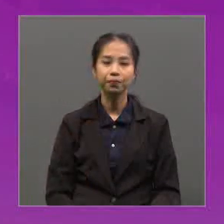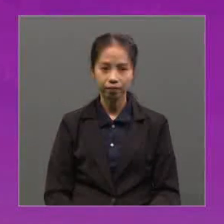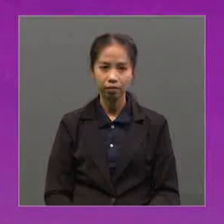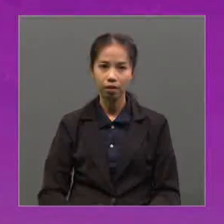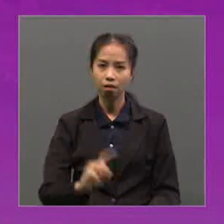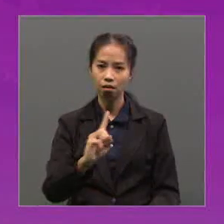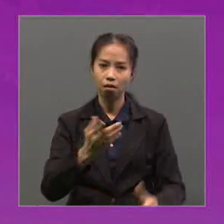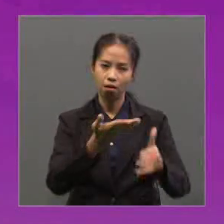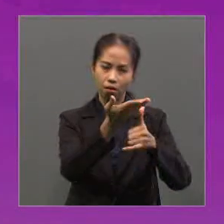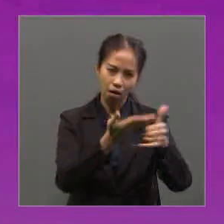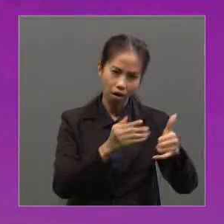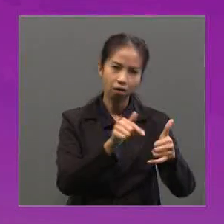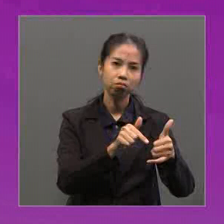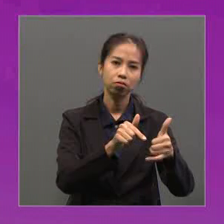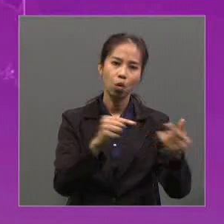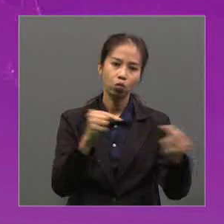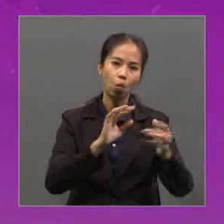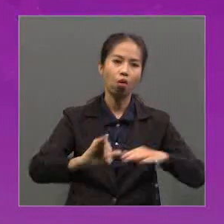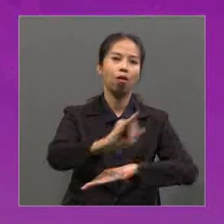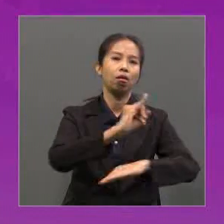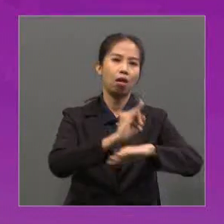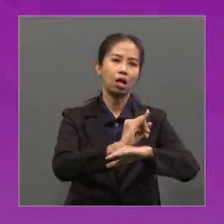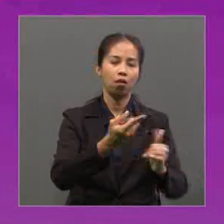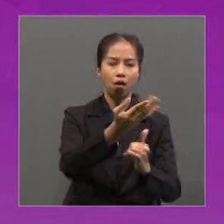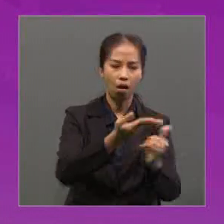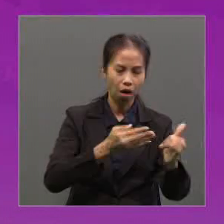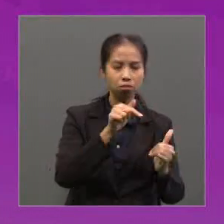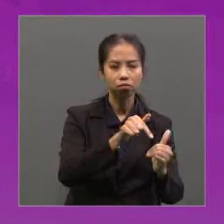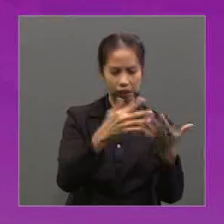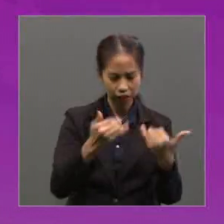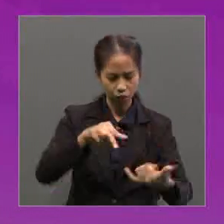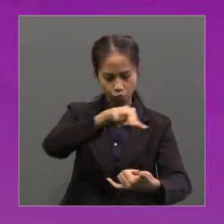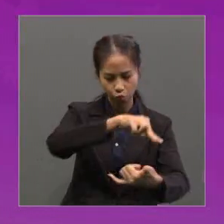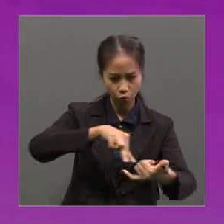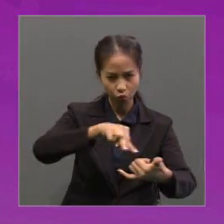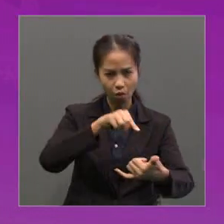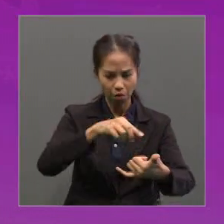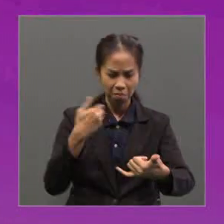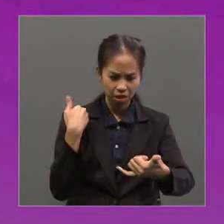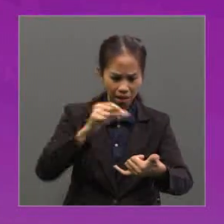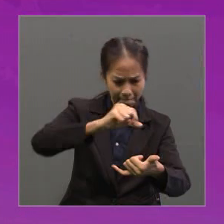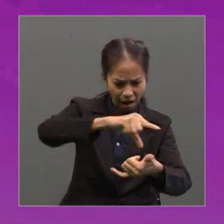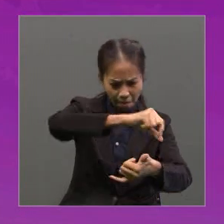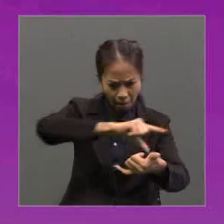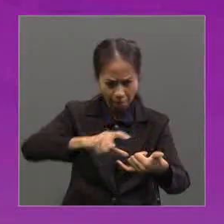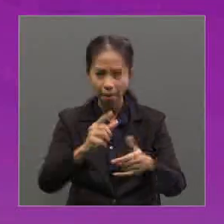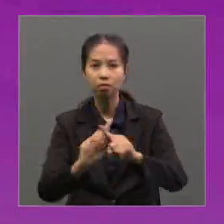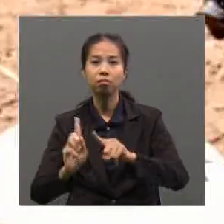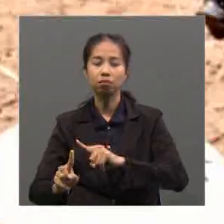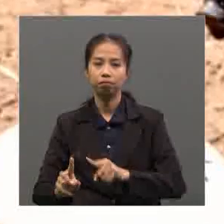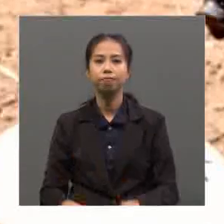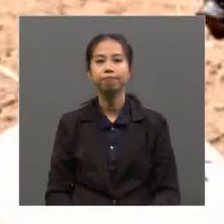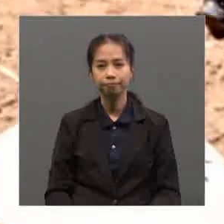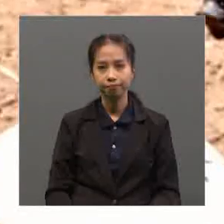ถูกฆ่าทิ้งไว้ในไร่ริมห้วยซึ่งเจ้าหน้าที่ก็ตรวจสอบร่างกายพบบาดแผลหลายแห่งตามร่างกายครับ